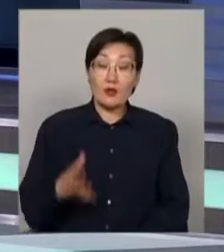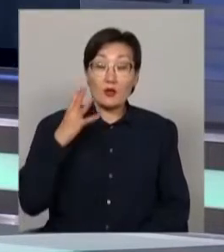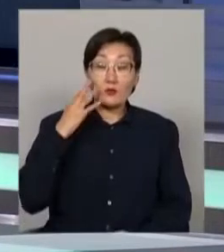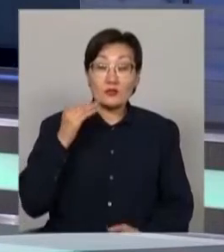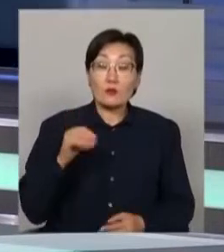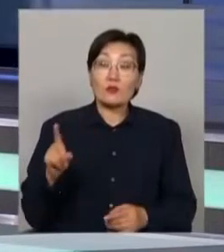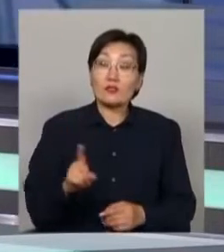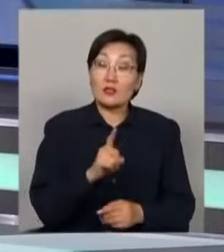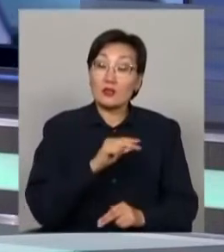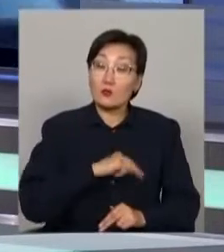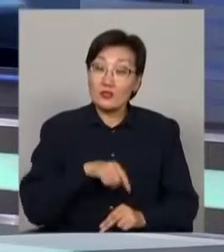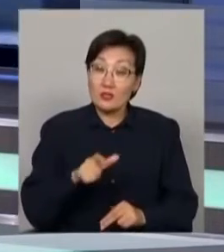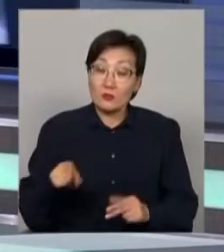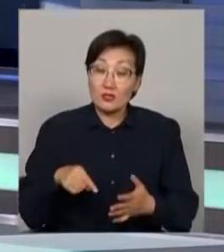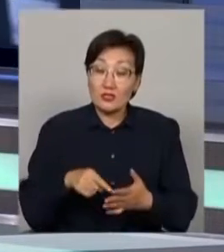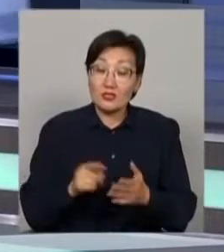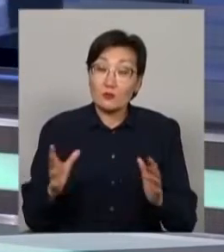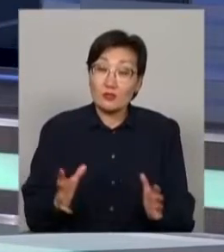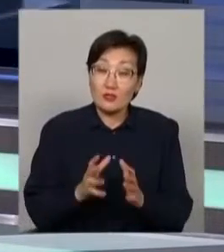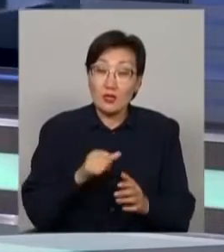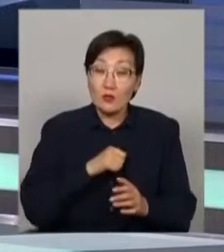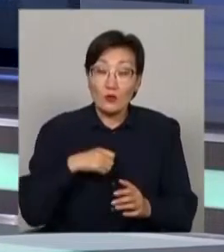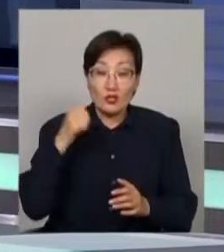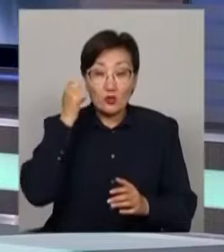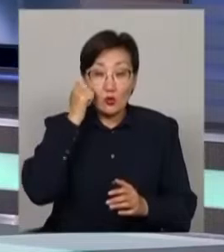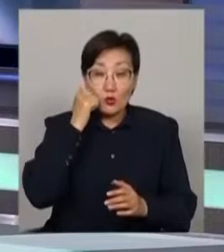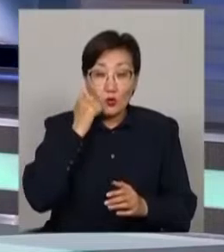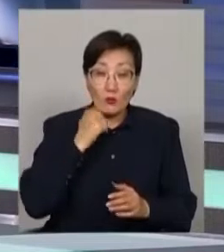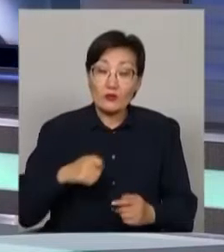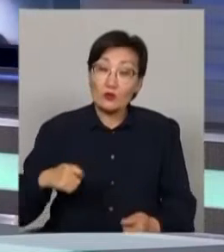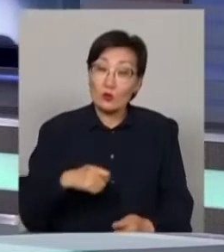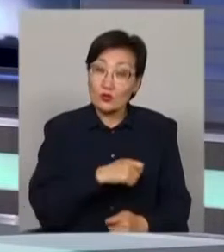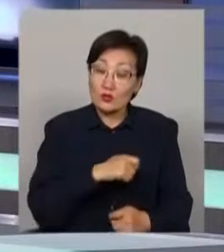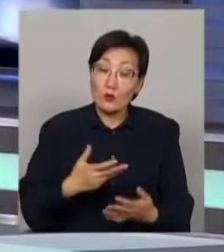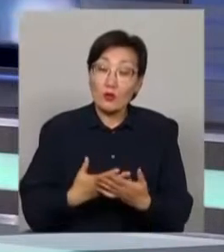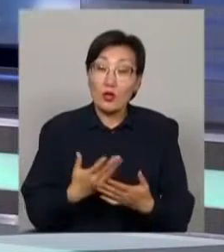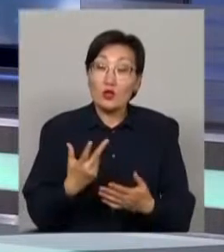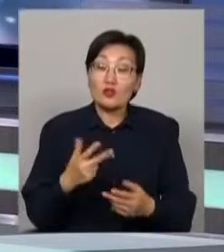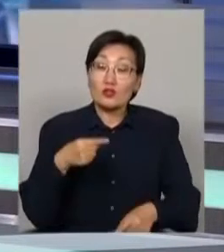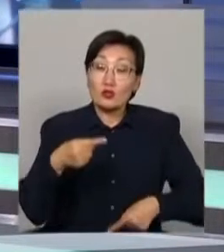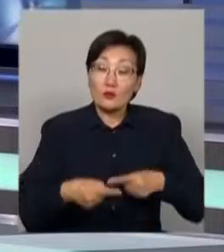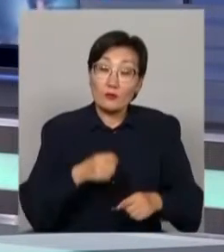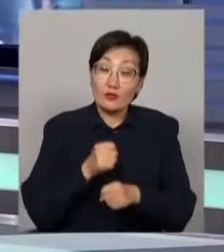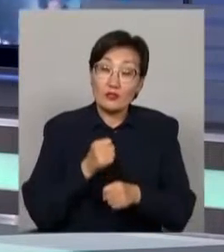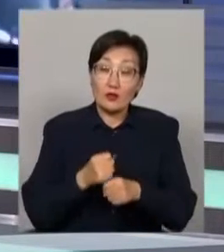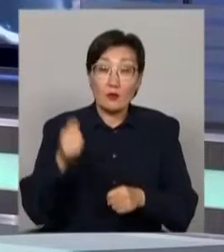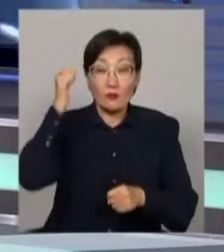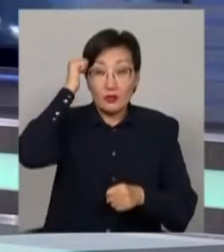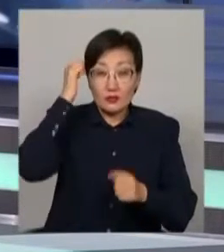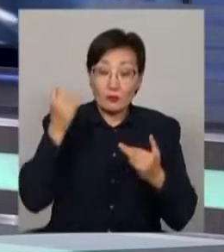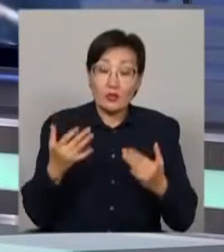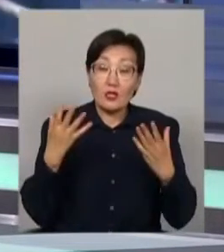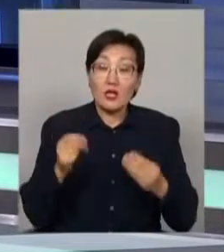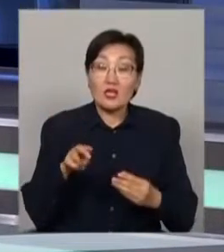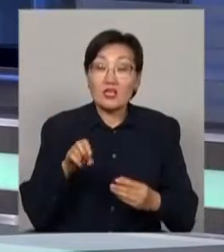Алматылық музей қызметкерлері қалада сақталған ең көне қобызды көрсетті. Осыдан 3 ғасыр бұрын жасалған жәдігер бүгінде